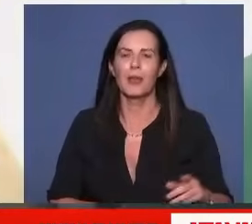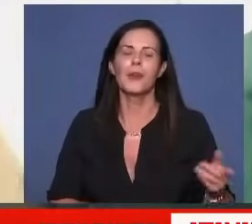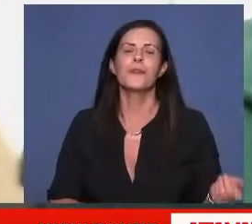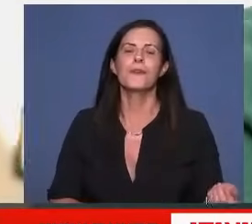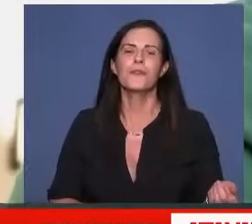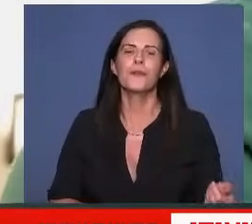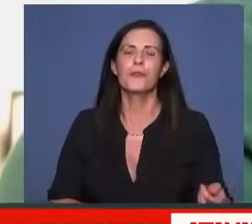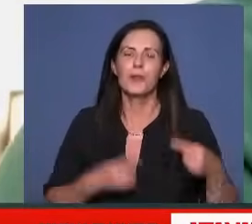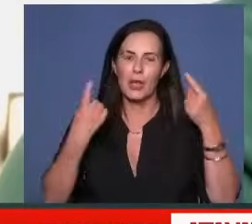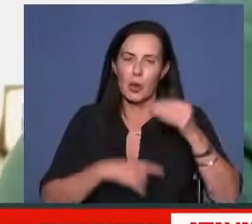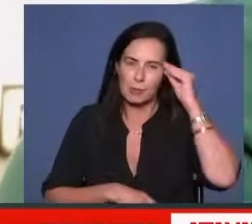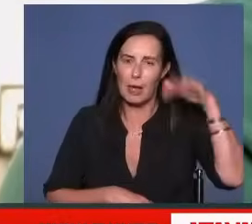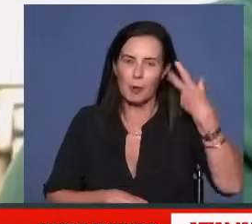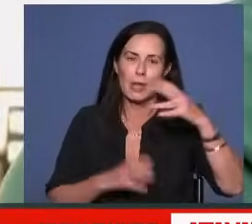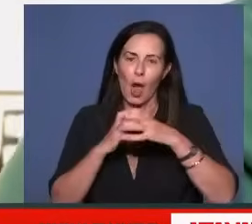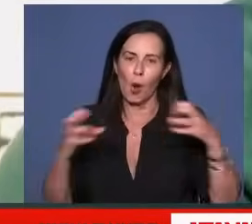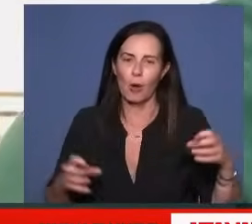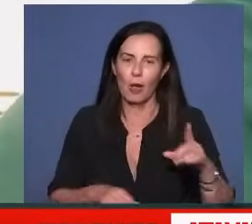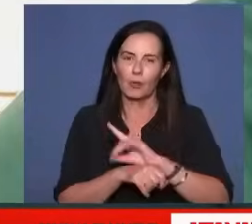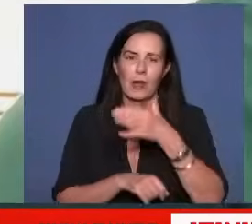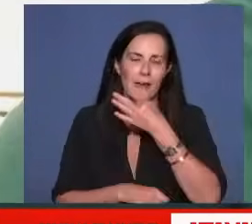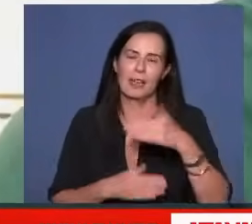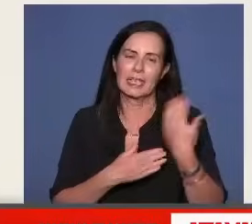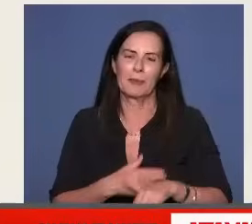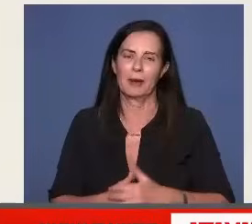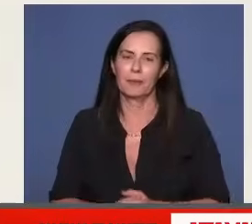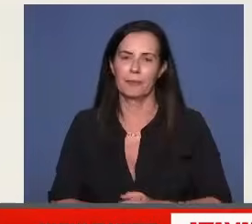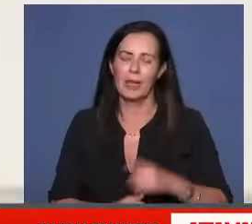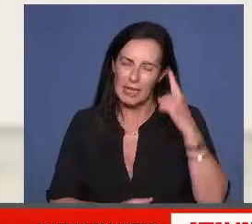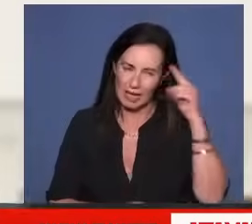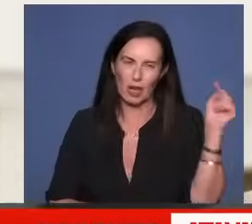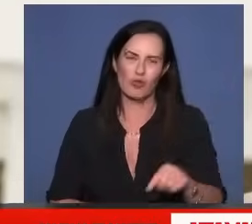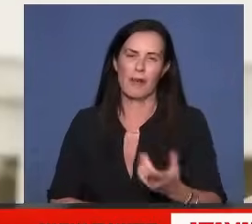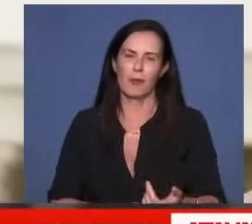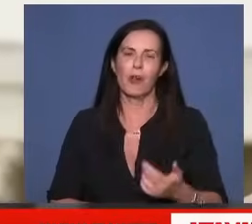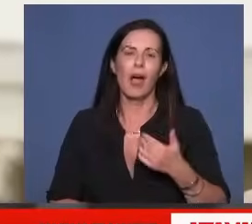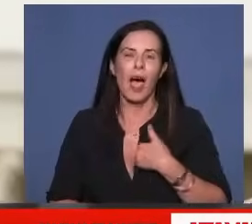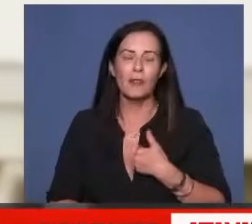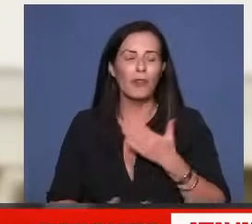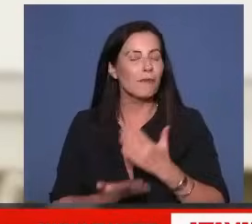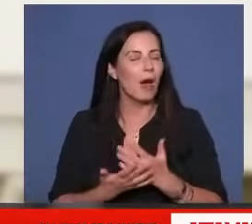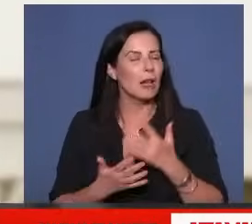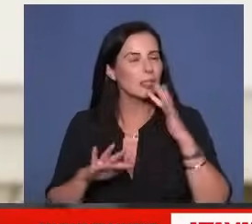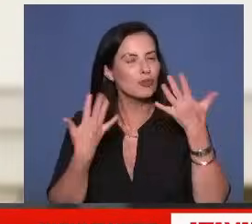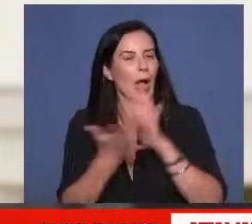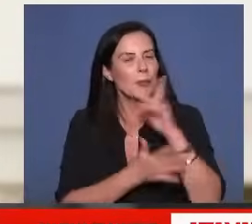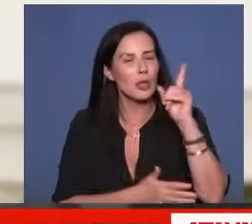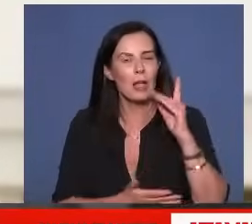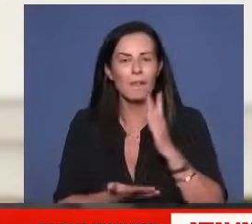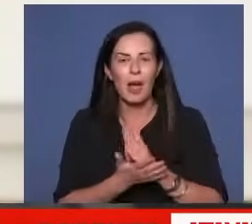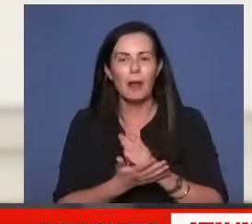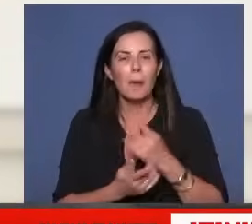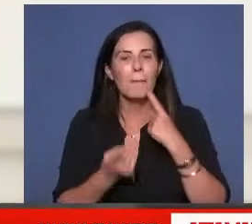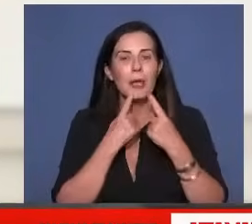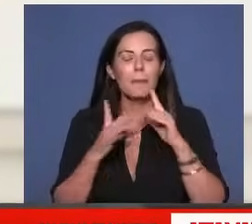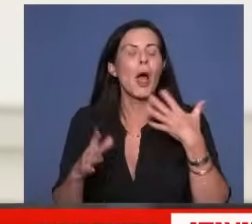והיום הזיכרון הבא יהיה יותר ארוך. התקופה היוחה הזאת נגמרה. ידענו שזה יקרה. אנחנו 10 שנים, 15 שנים אחורה, מנהלים שיחות